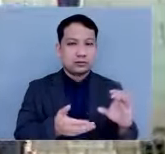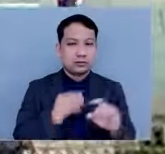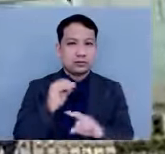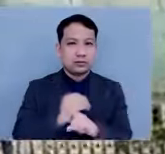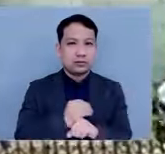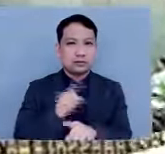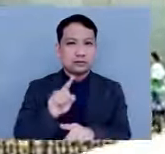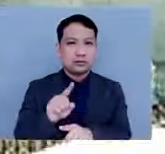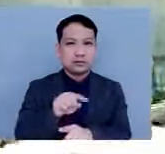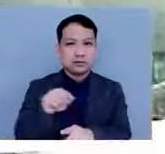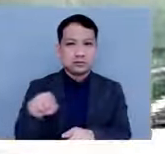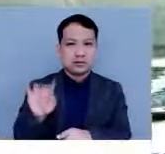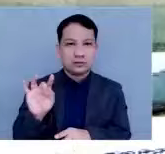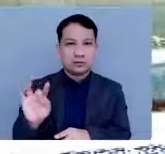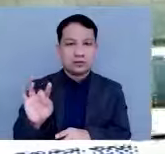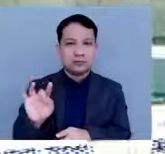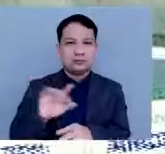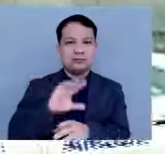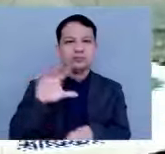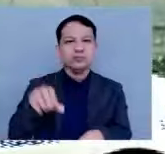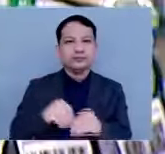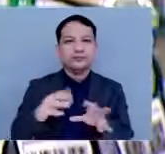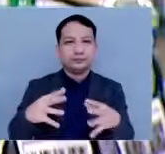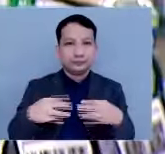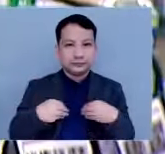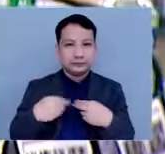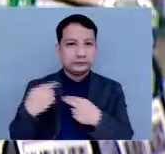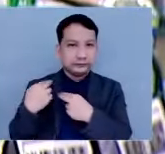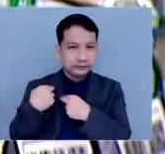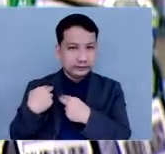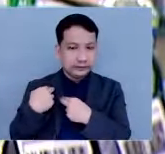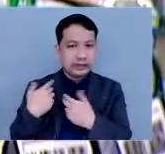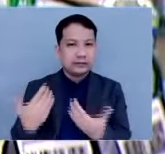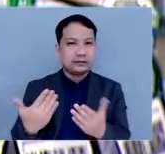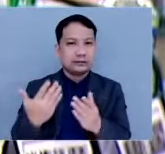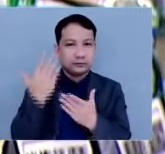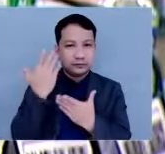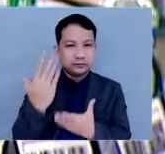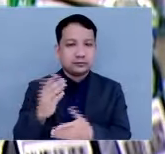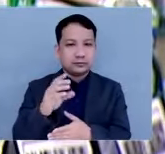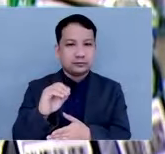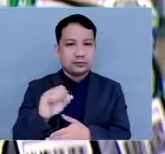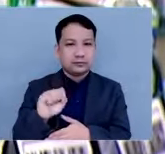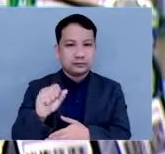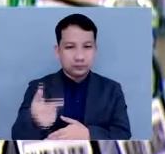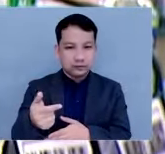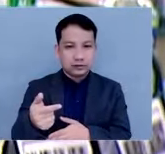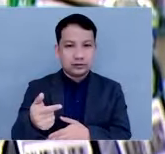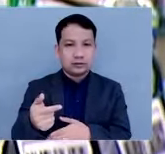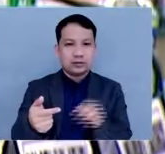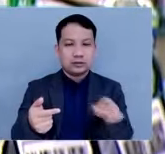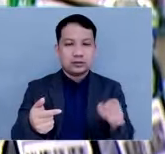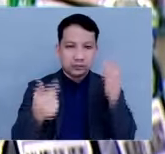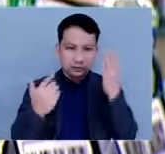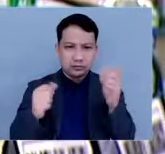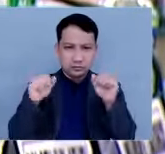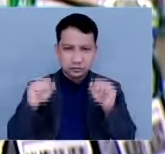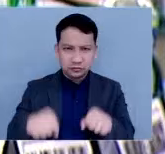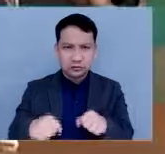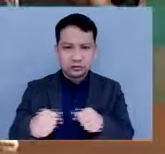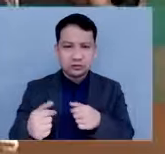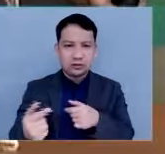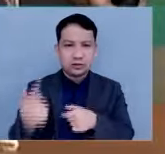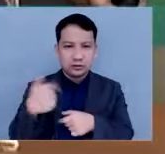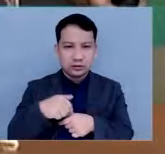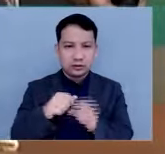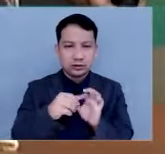8 dahil bahagi ito ng kanilang mandato. Kinumpirma rin ni Solicitor General Menardo Guevara na pwede pa rin maghain ng COC si